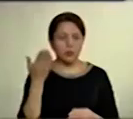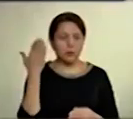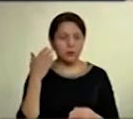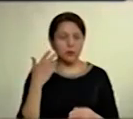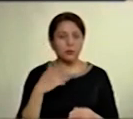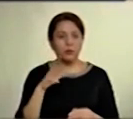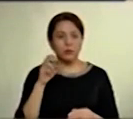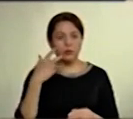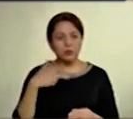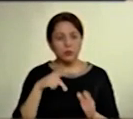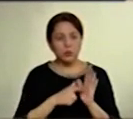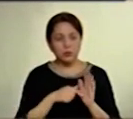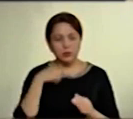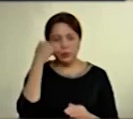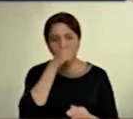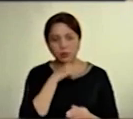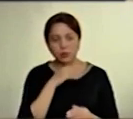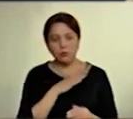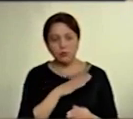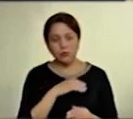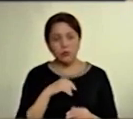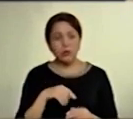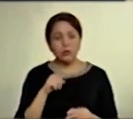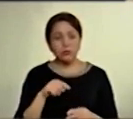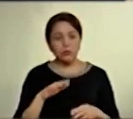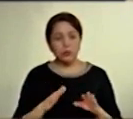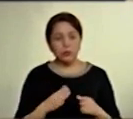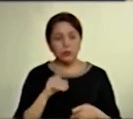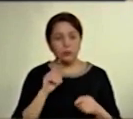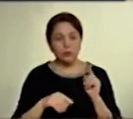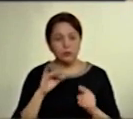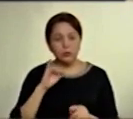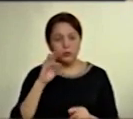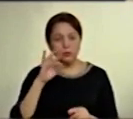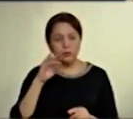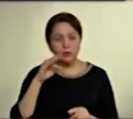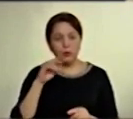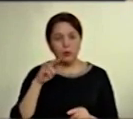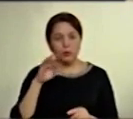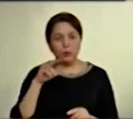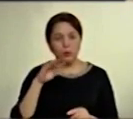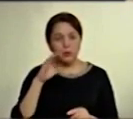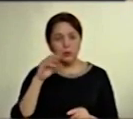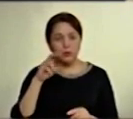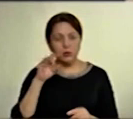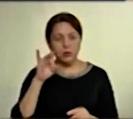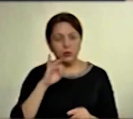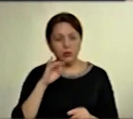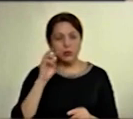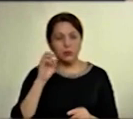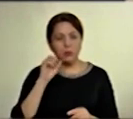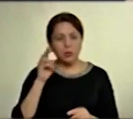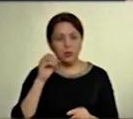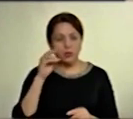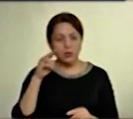va mana shu holatda ba'zi bir yunon polislari ham Makedoniyadan mustaqil tarzda chiqishga